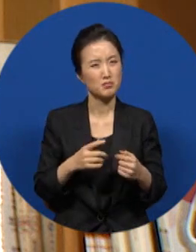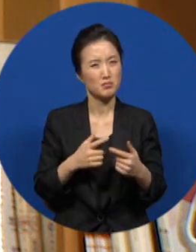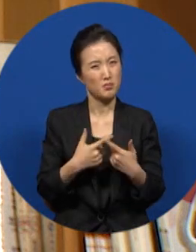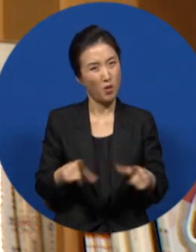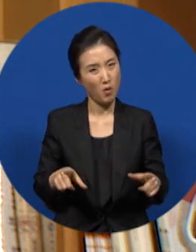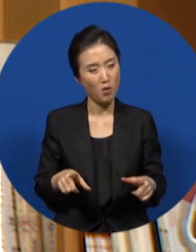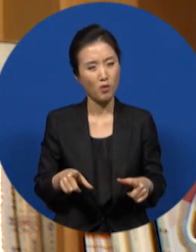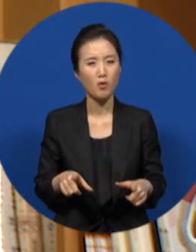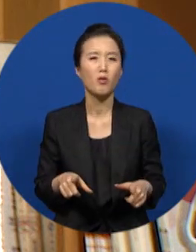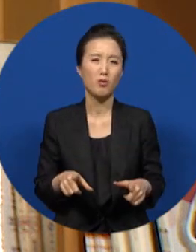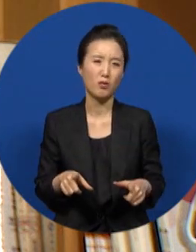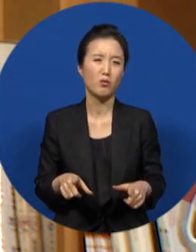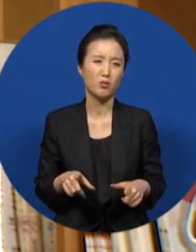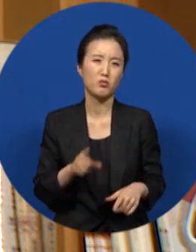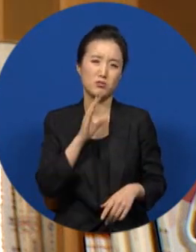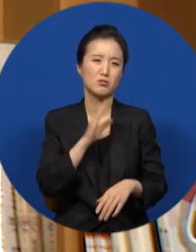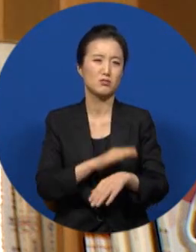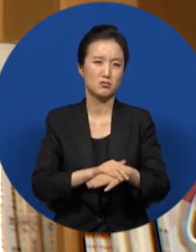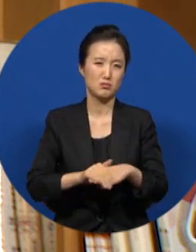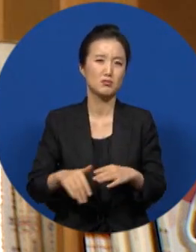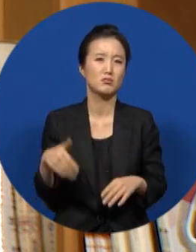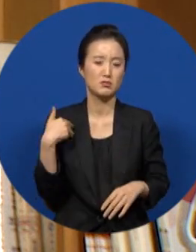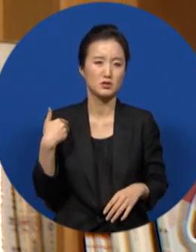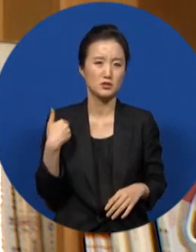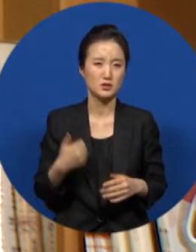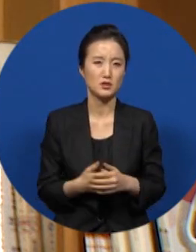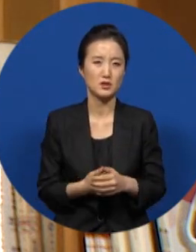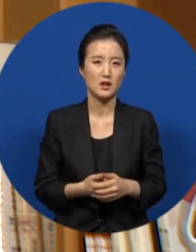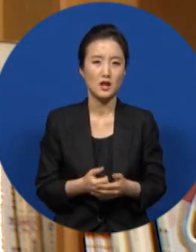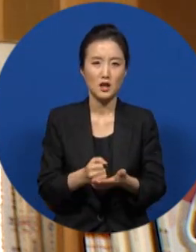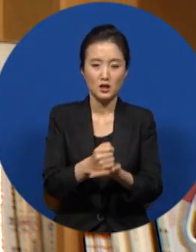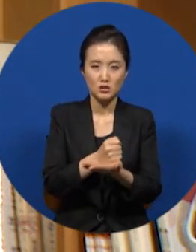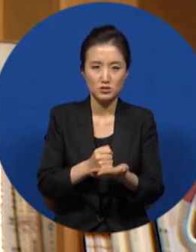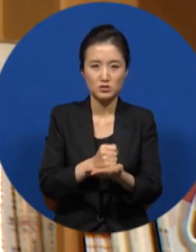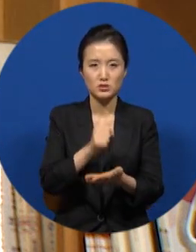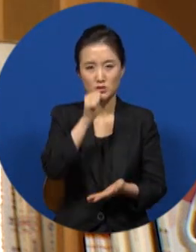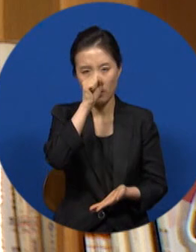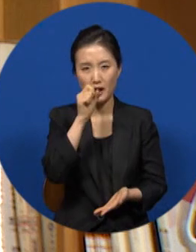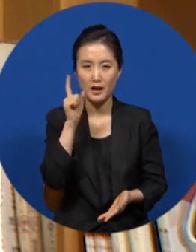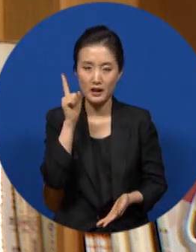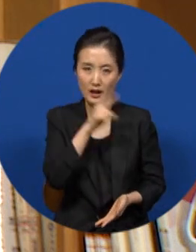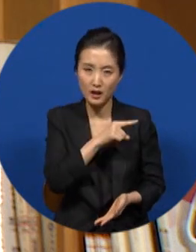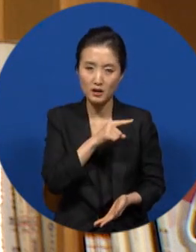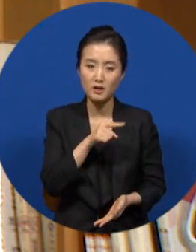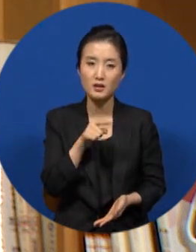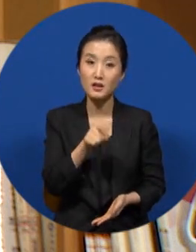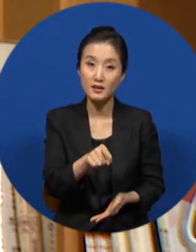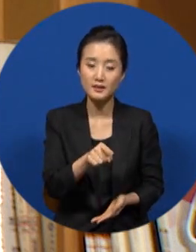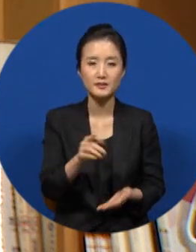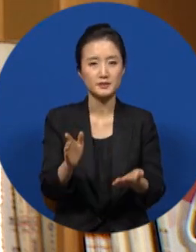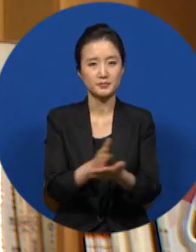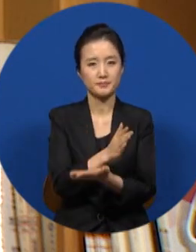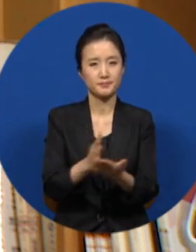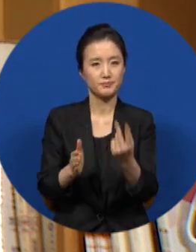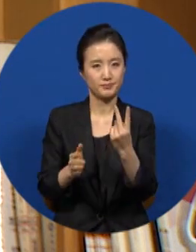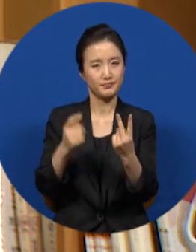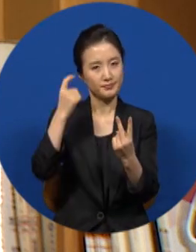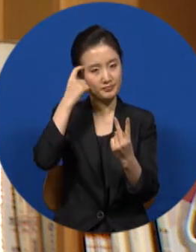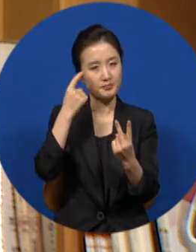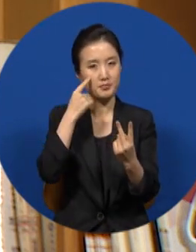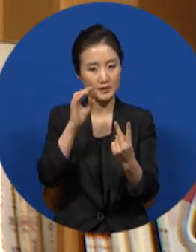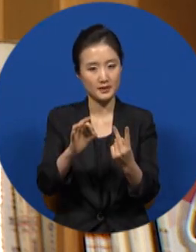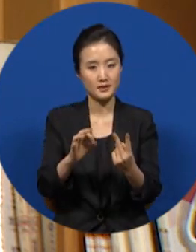이제 운을 가늠할 때 좋았나 나빴나 이런 것보다는 좀 나누어서 생각을 해보면은 좋은 것 같아요. 돈은 내가 좀